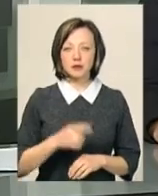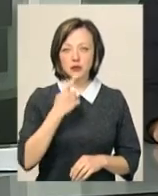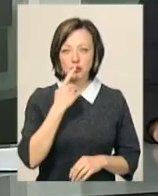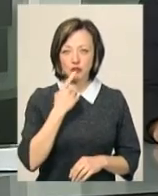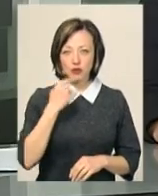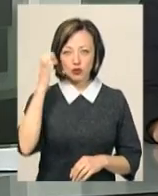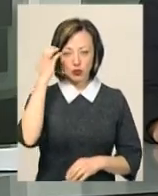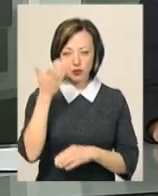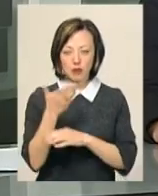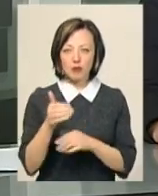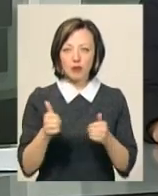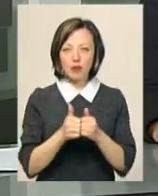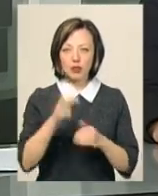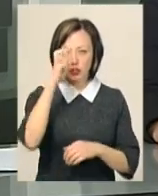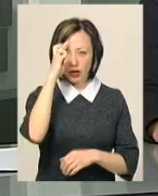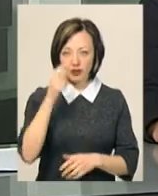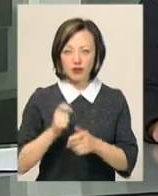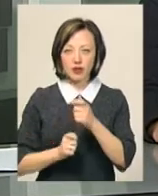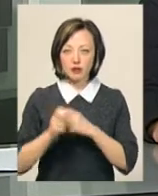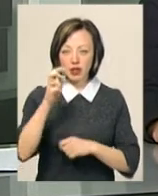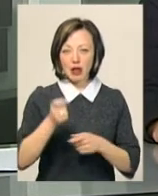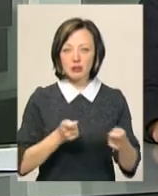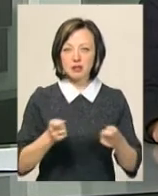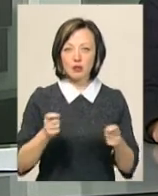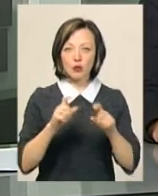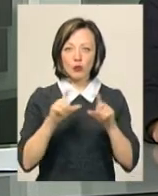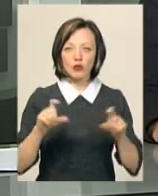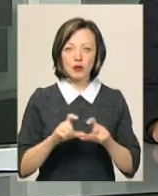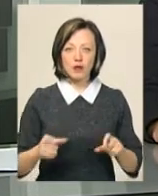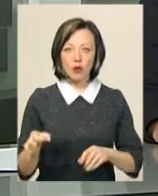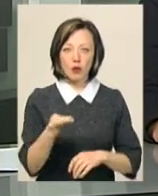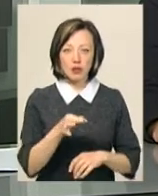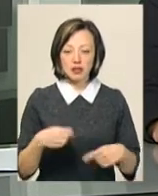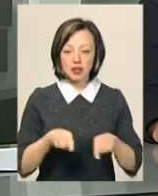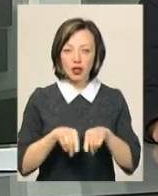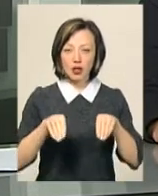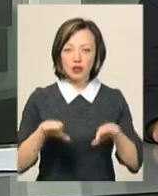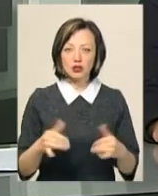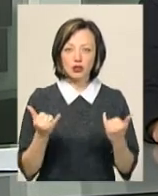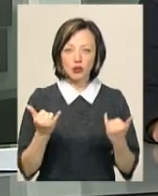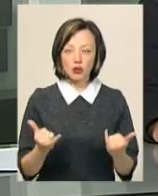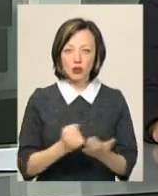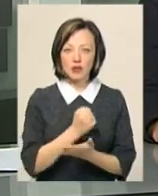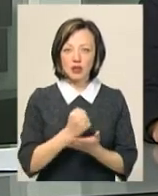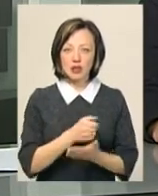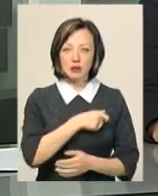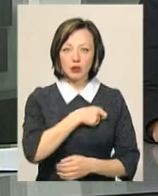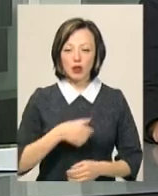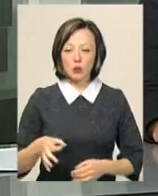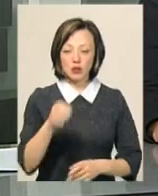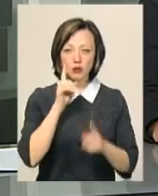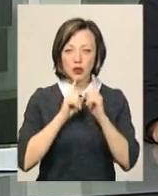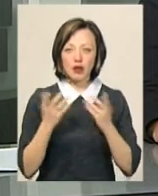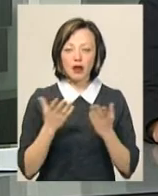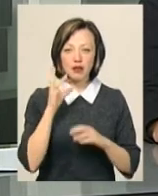Червоно-чорний прапор поряд з державним вивішуватимуть на адміністративних будівлях Хмельниччини. Таке рішення сьогодні ухвалили депутати обласної ради. На